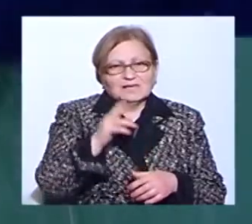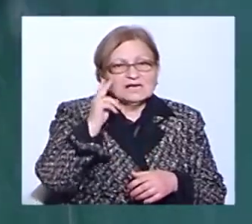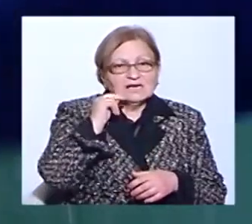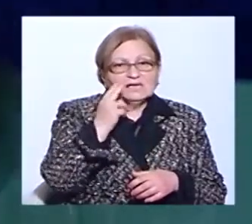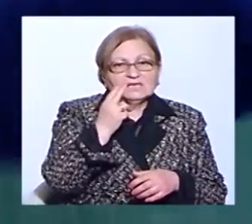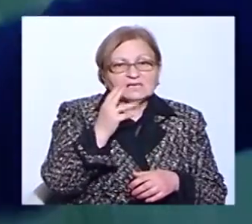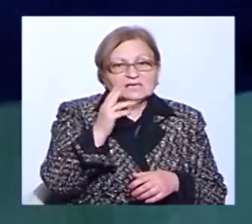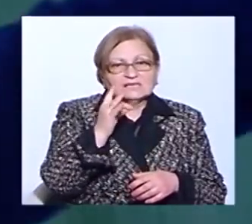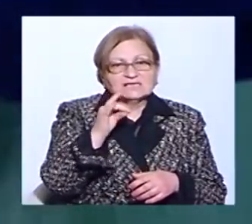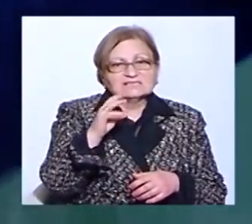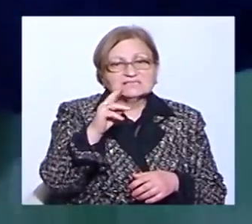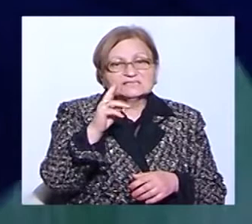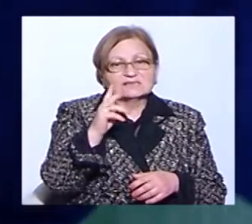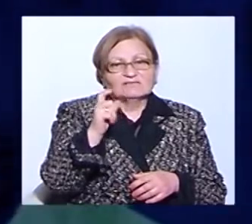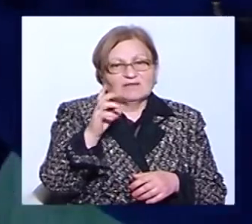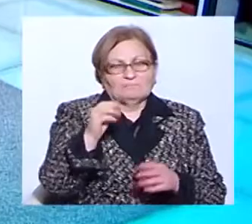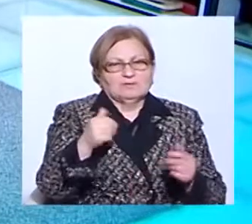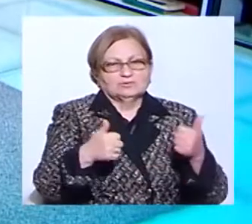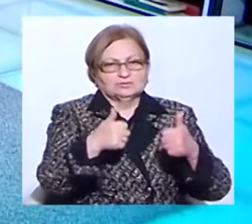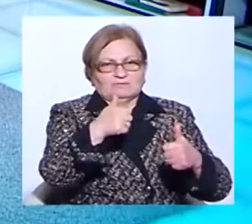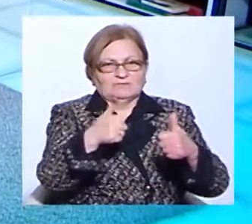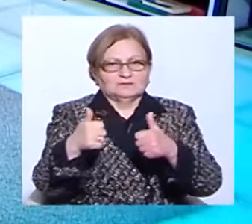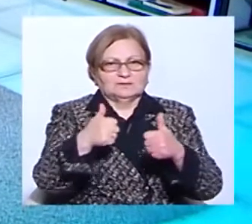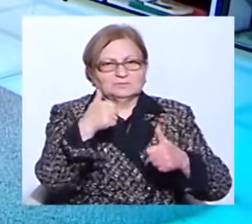ერთმანეთს შევადაროთ.